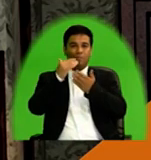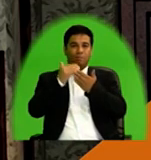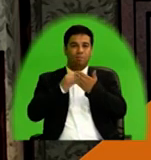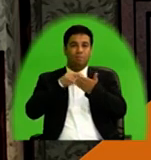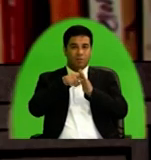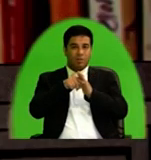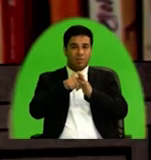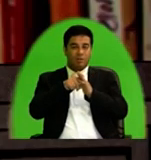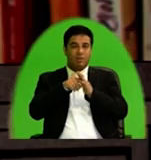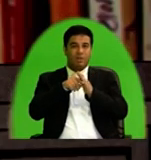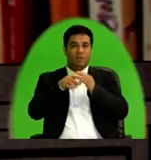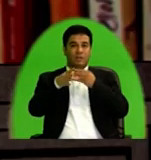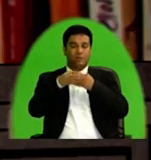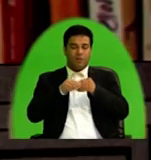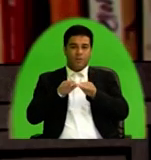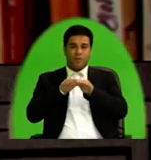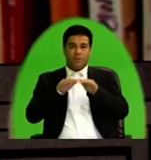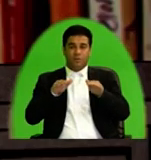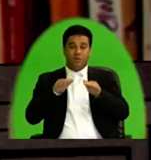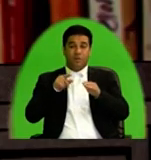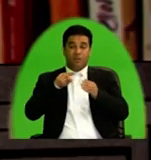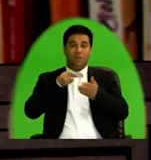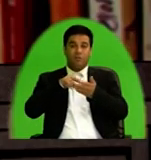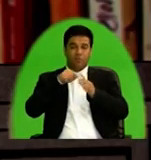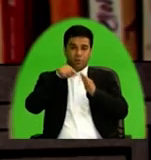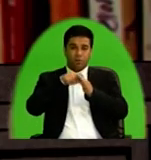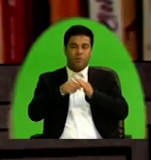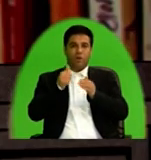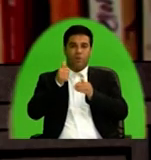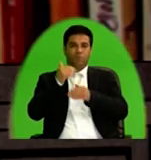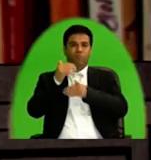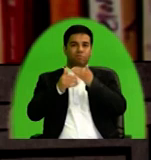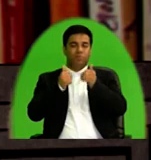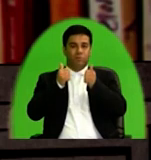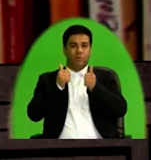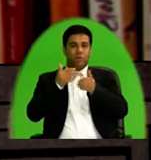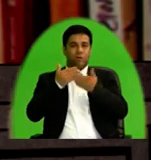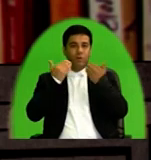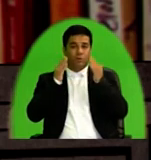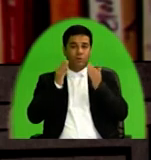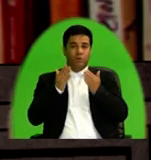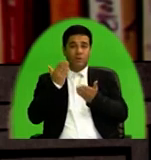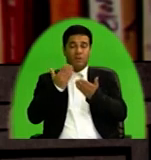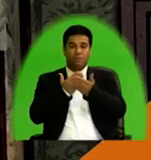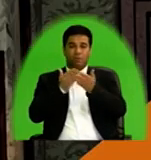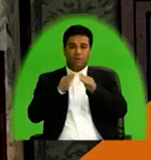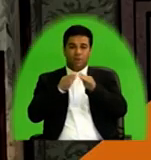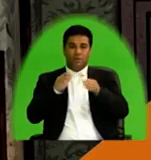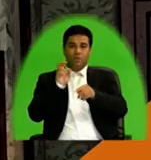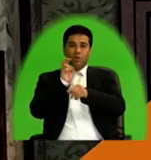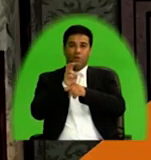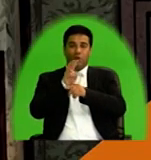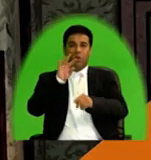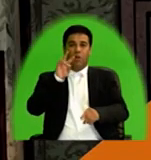систематически заниматься со своим ребенком, то результаты будут положительные. Если ваш ребенок ходит